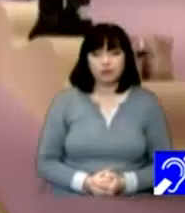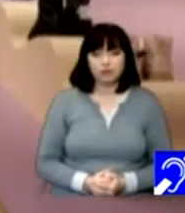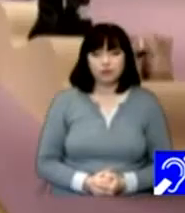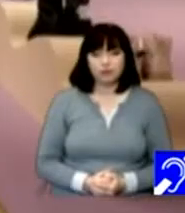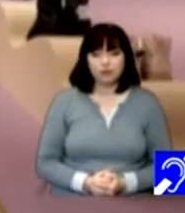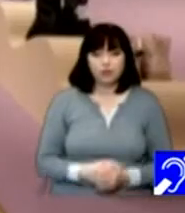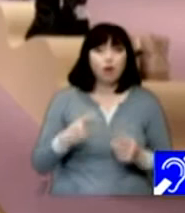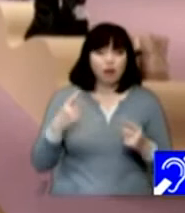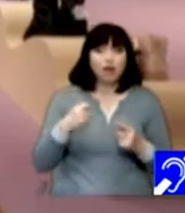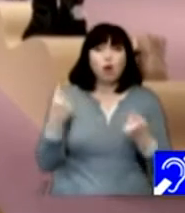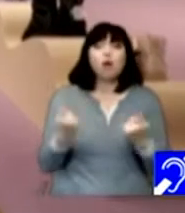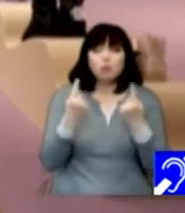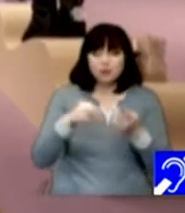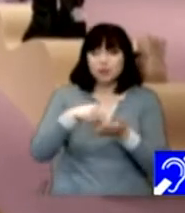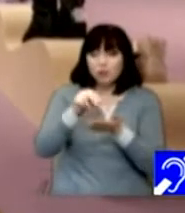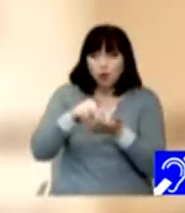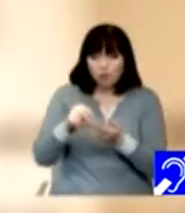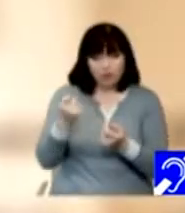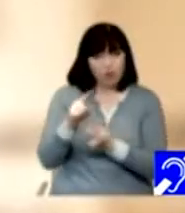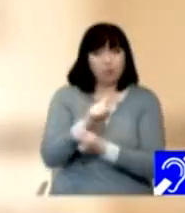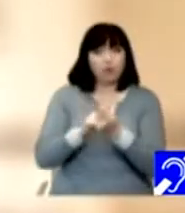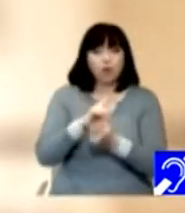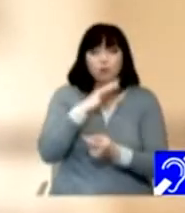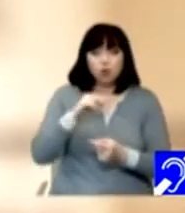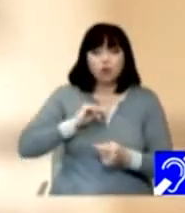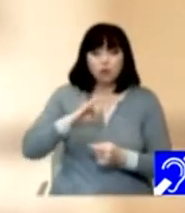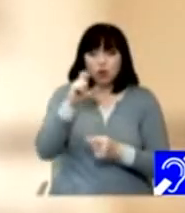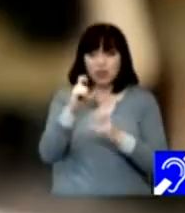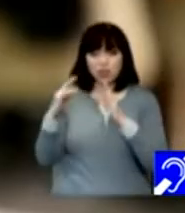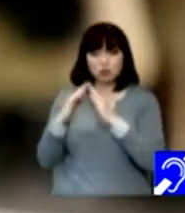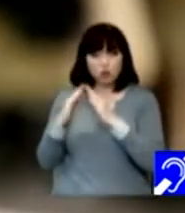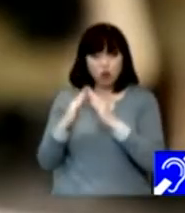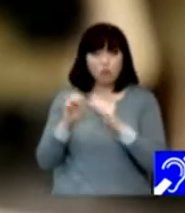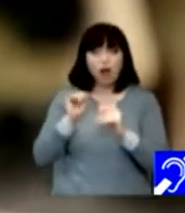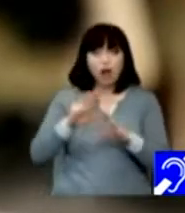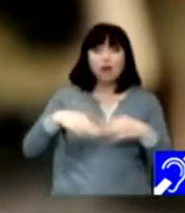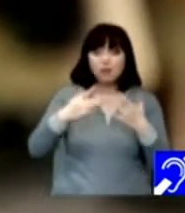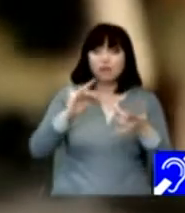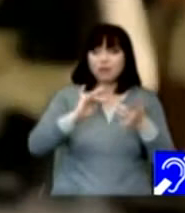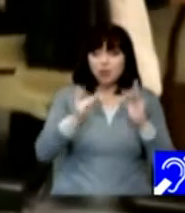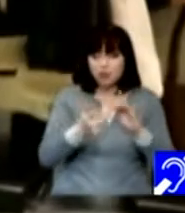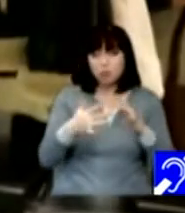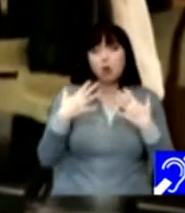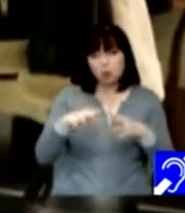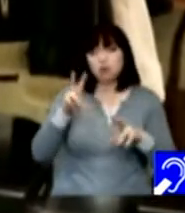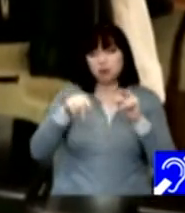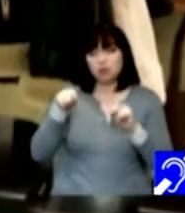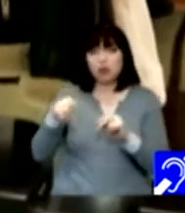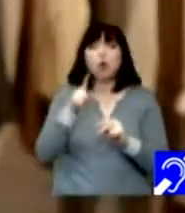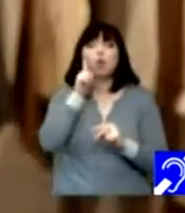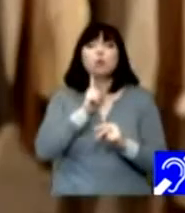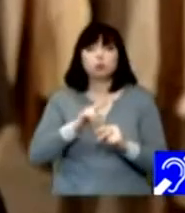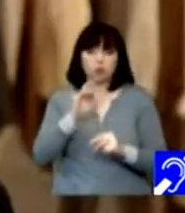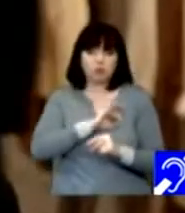mieux. Obiceiurile de consum s-au schimbat. Mulți lucrează de acasă, iar oferta platformelor online a devenit o alternativă la îndemână.